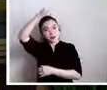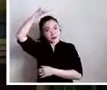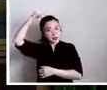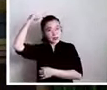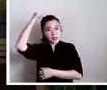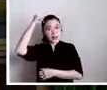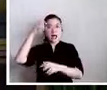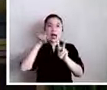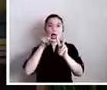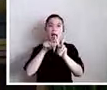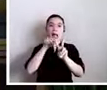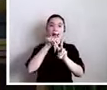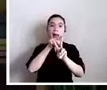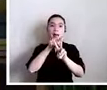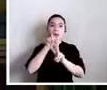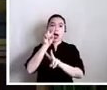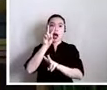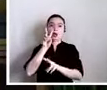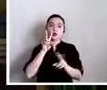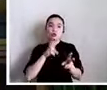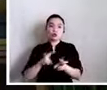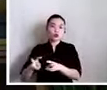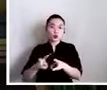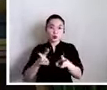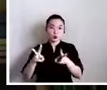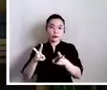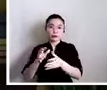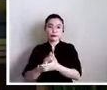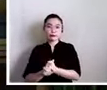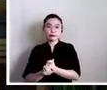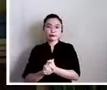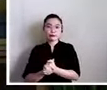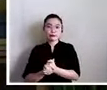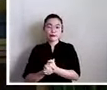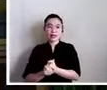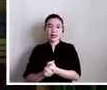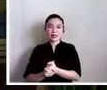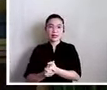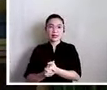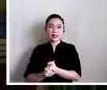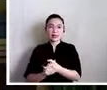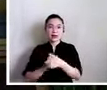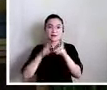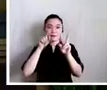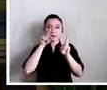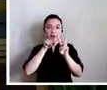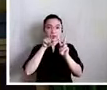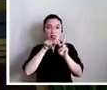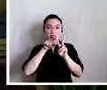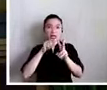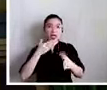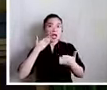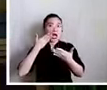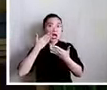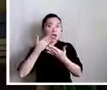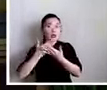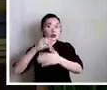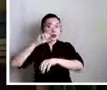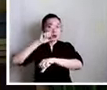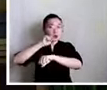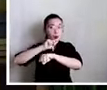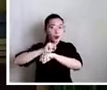ang atong good work. Ang una, ang maayong buhat pwede ma-undermine o pwede bitaw ka